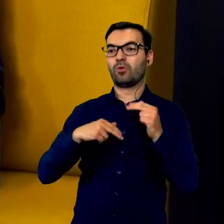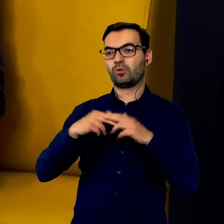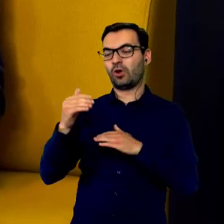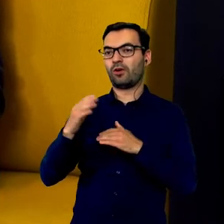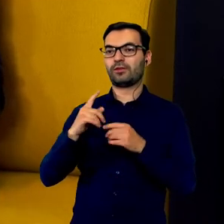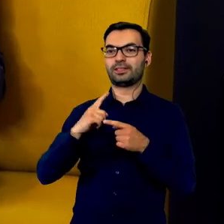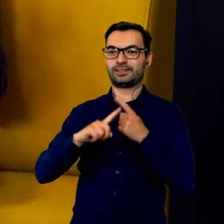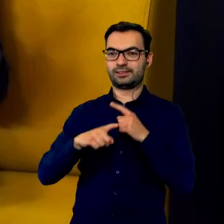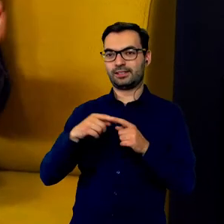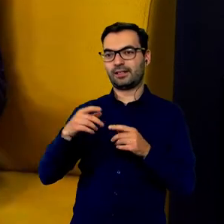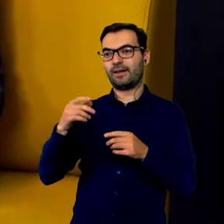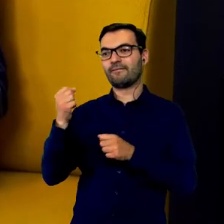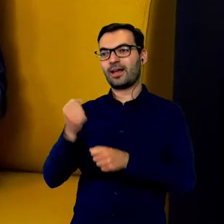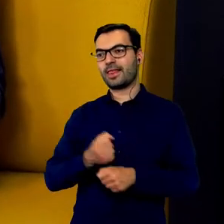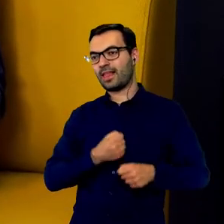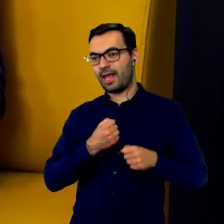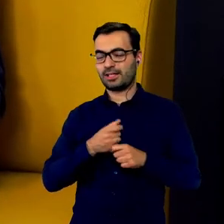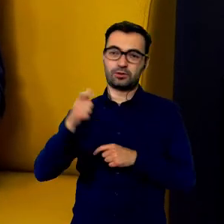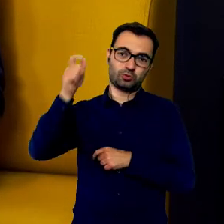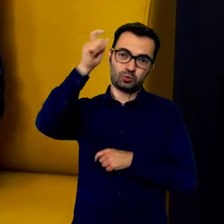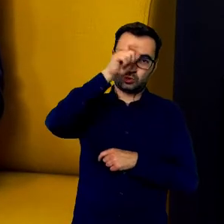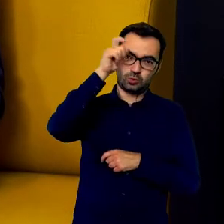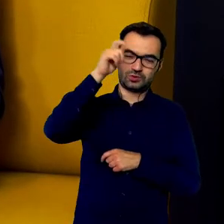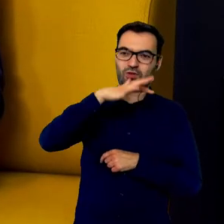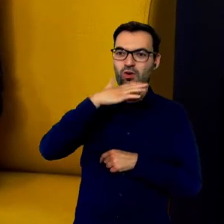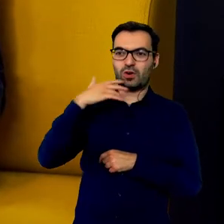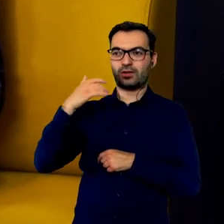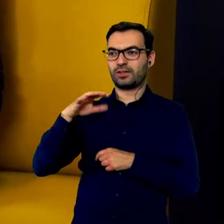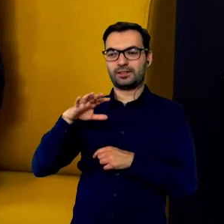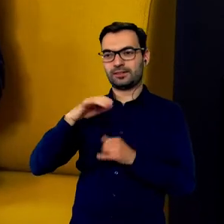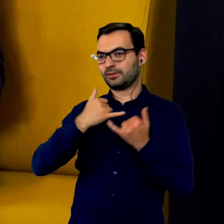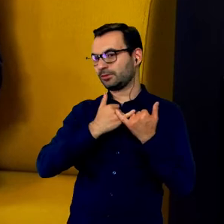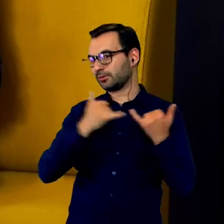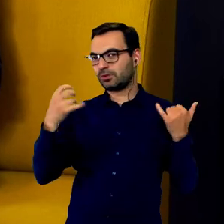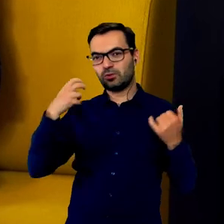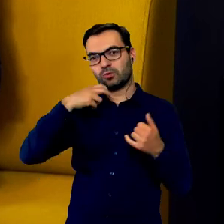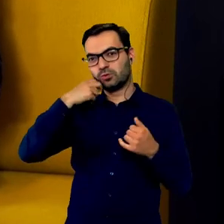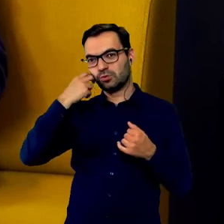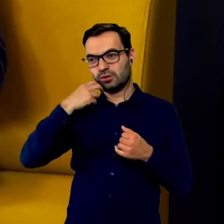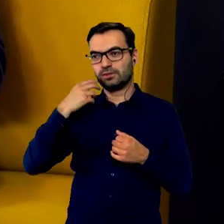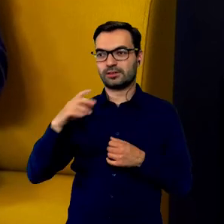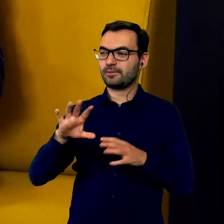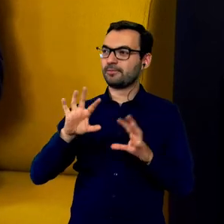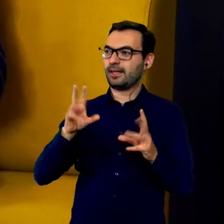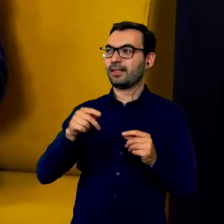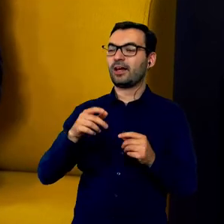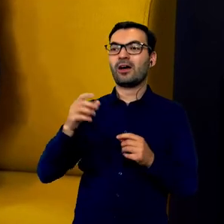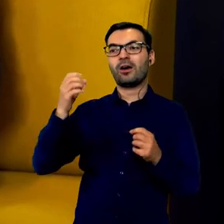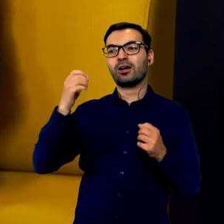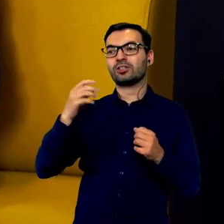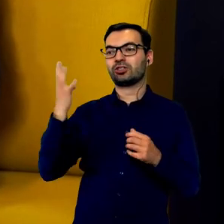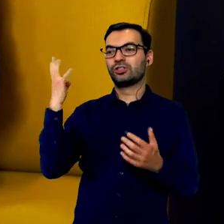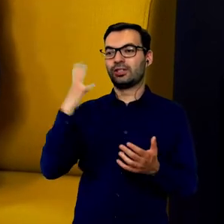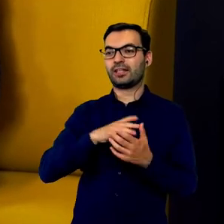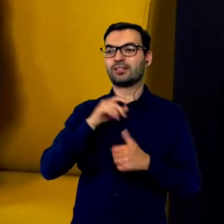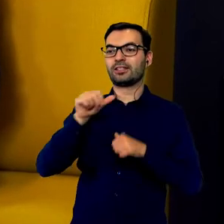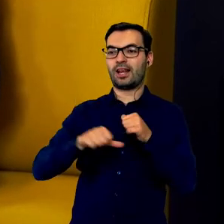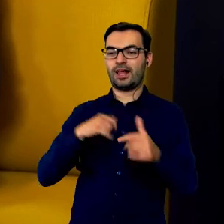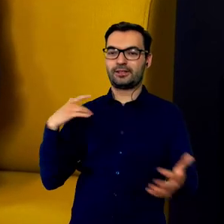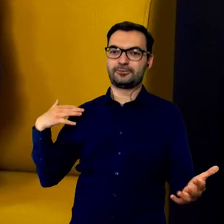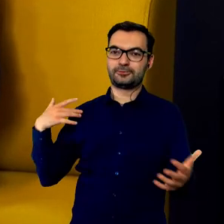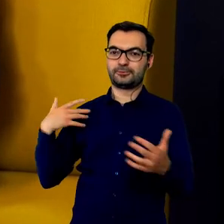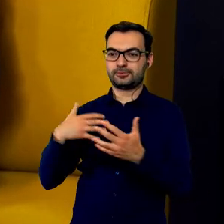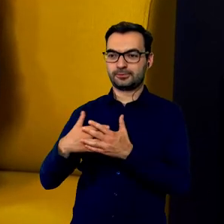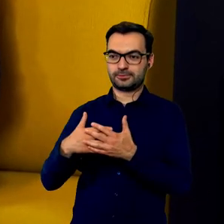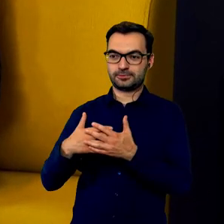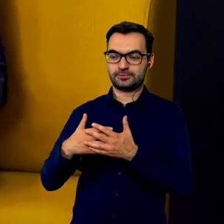też tureckie, przepiękne kolory różowe, dziwnego meczetu. I w Hani to jest cudowne, że to nagromadzenie 4000 lat